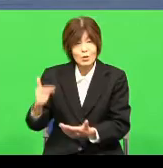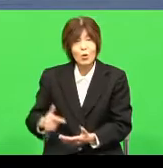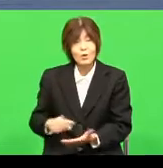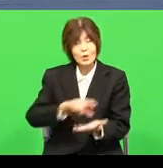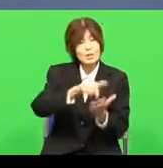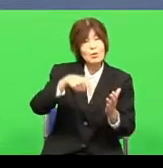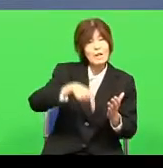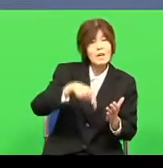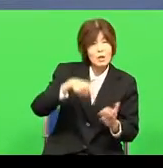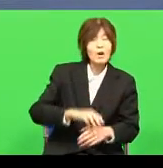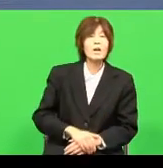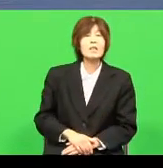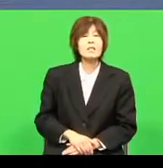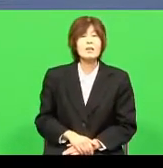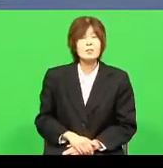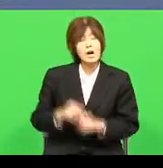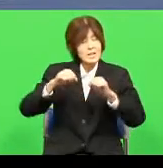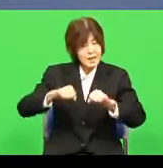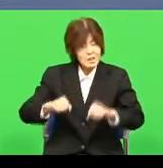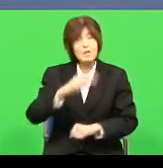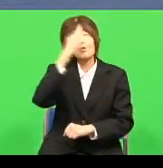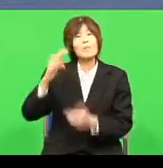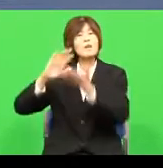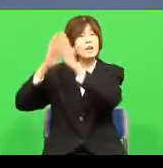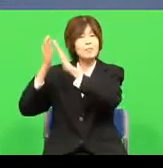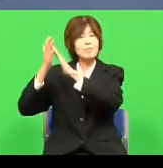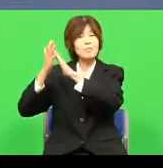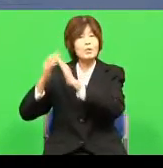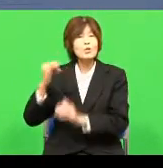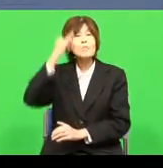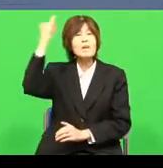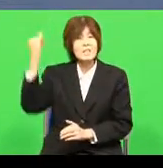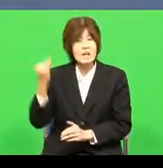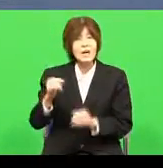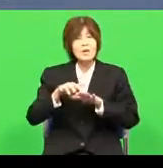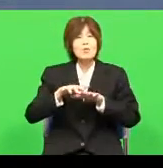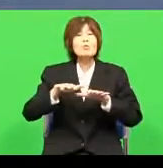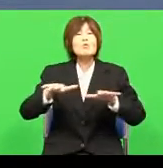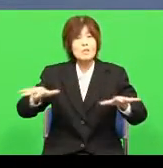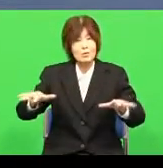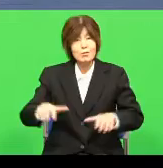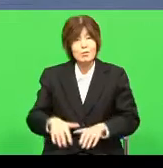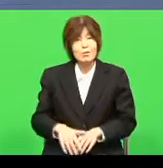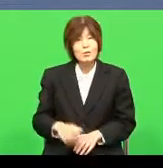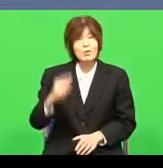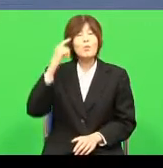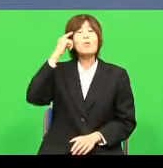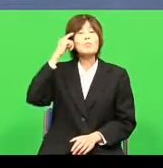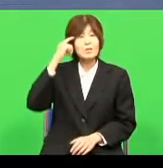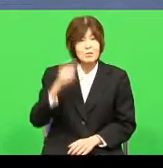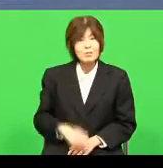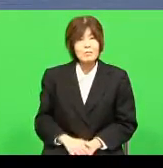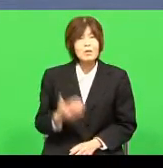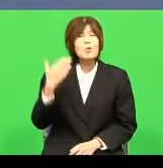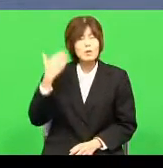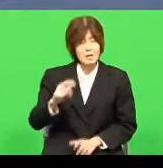日本の地方の中ではなかなか元気な体面というようなイメージがだんだん定着してきたとどうな